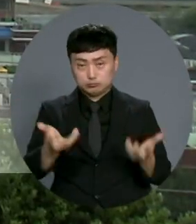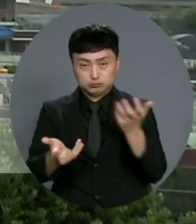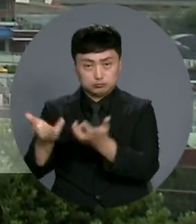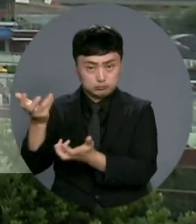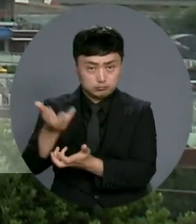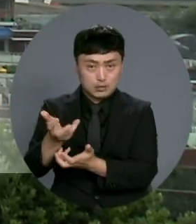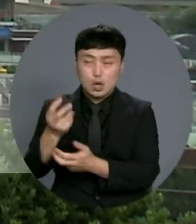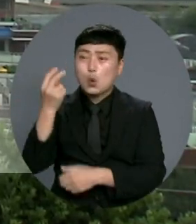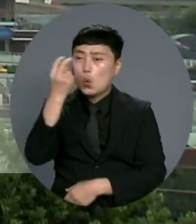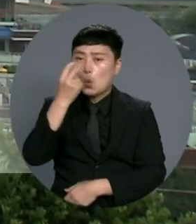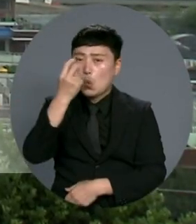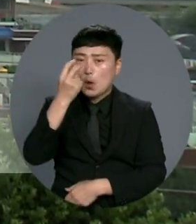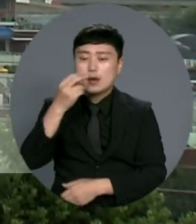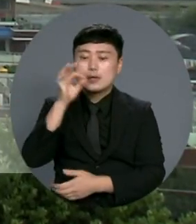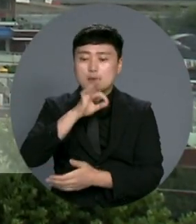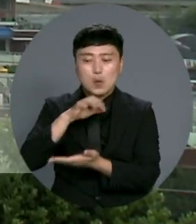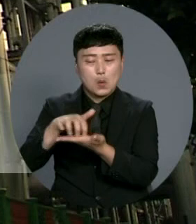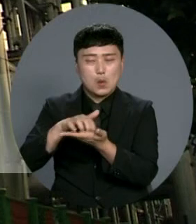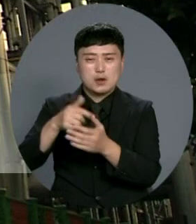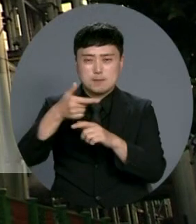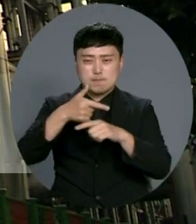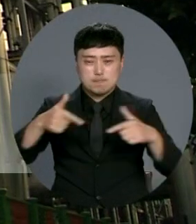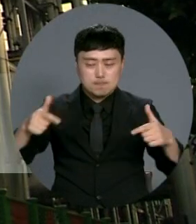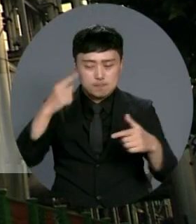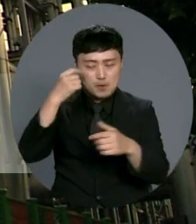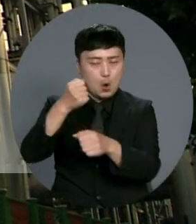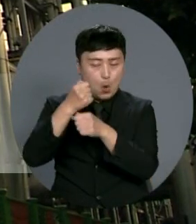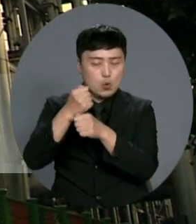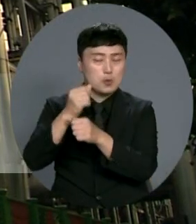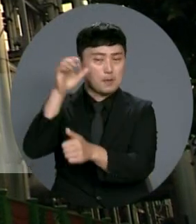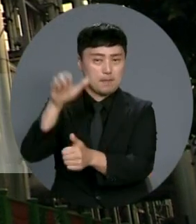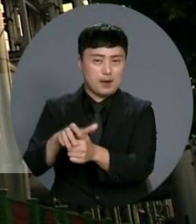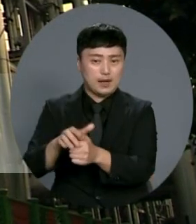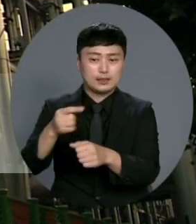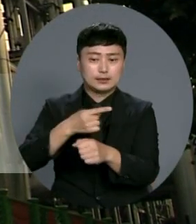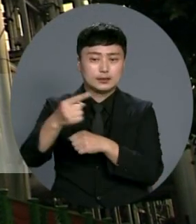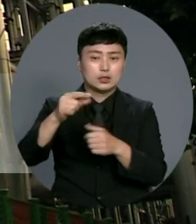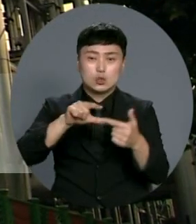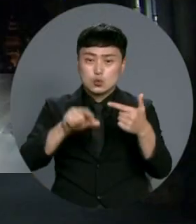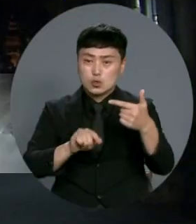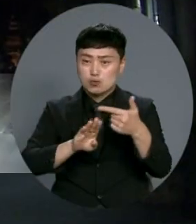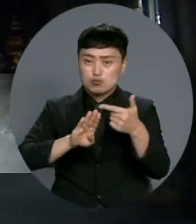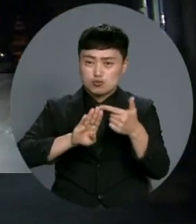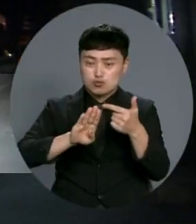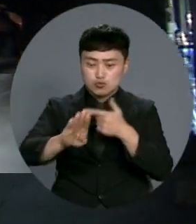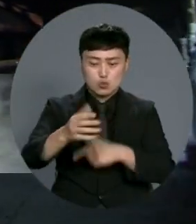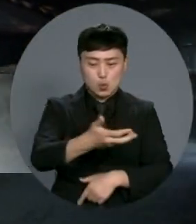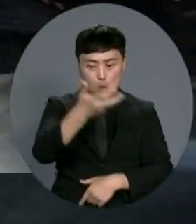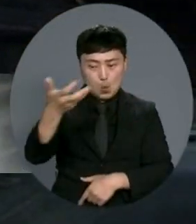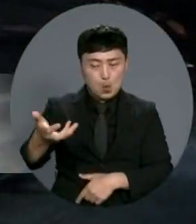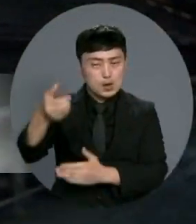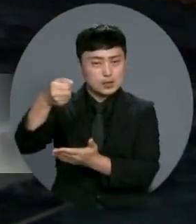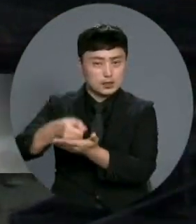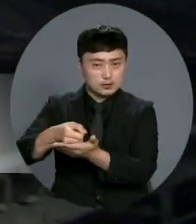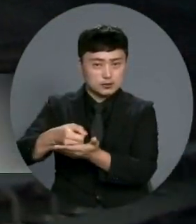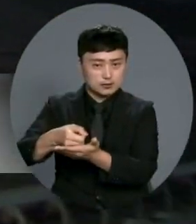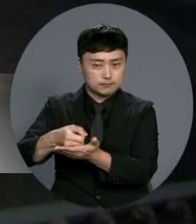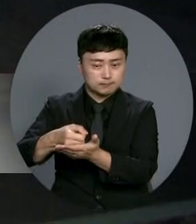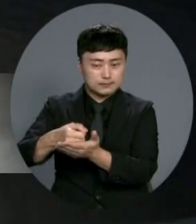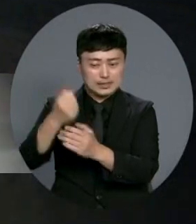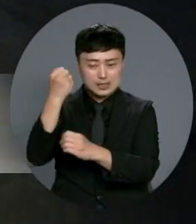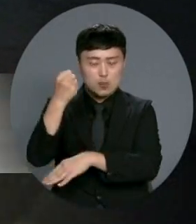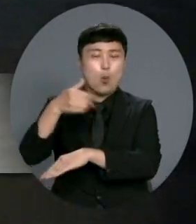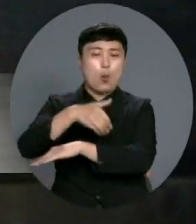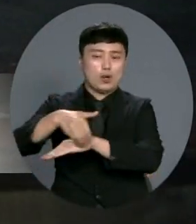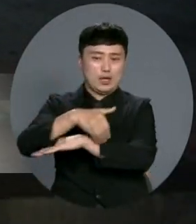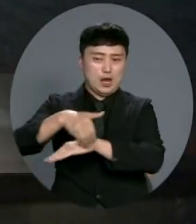조사, 사업 타당성 검토 등 연구 용역을 거쳐 내년 하반기에 산단 이전지 선정과 이전 기본 계획을